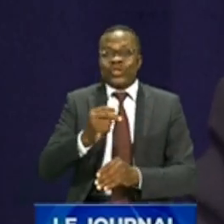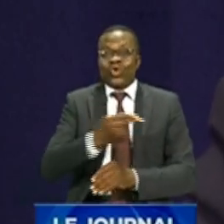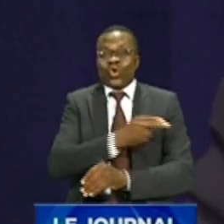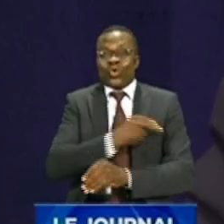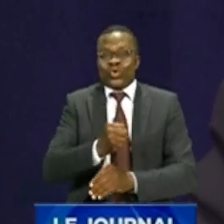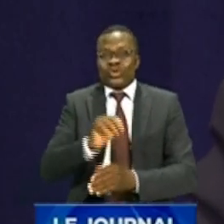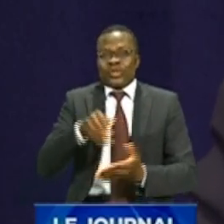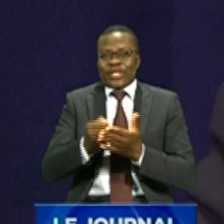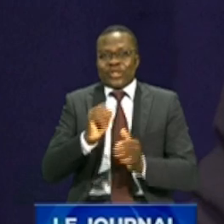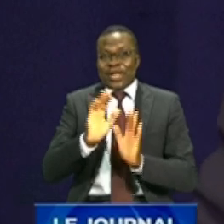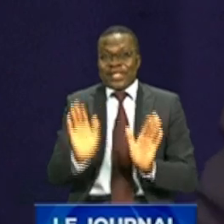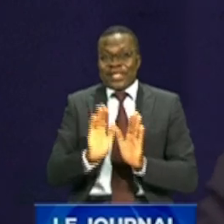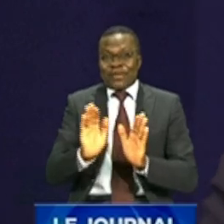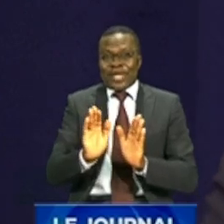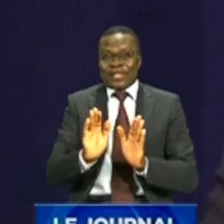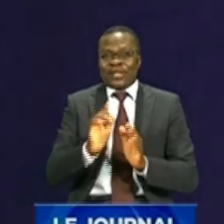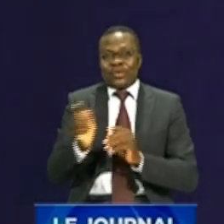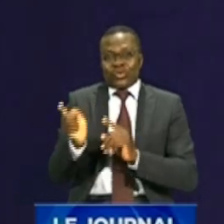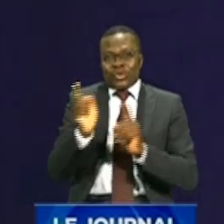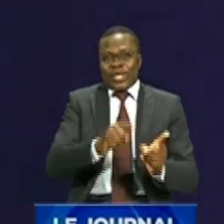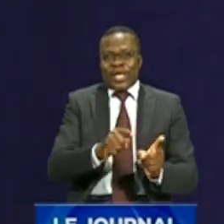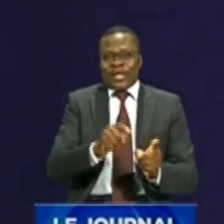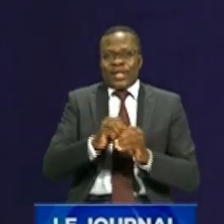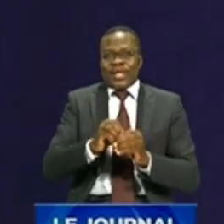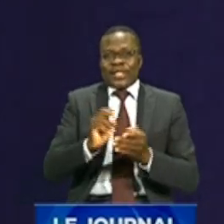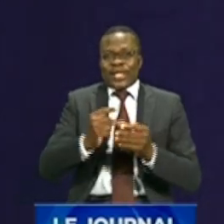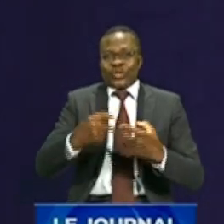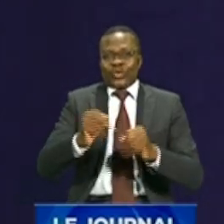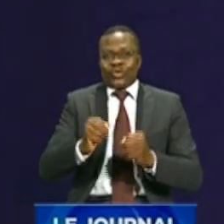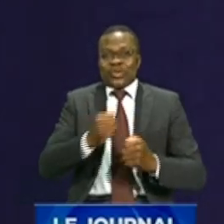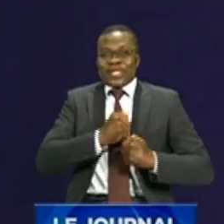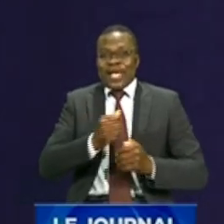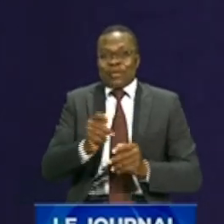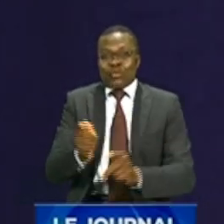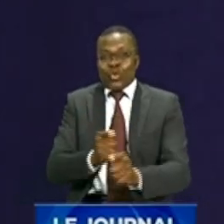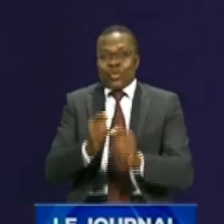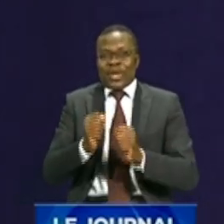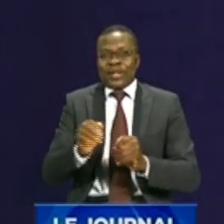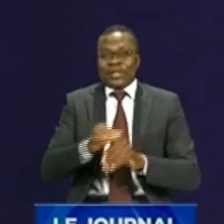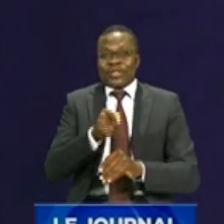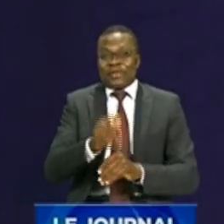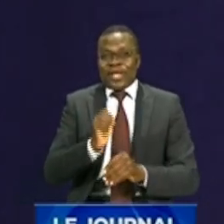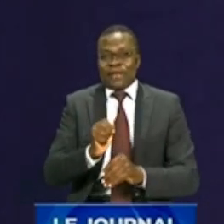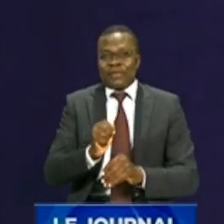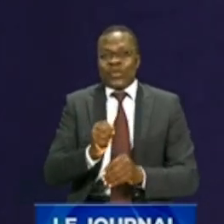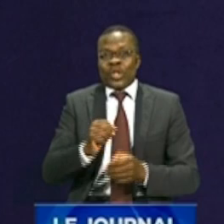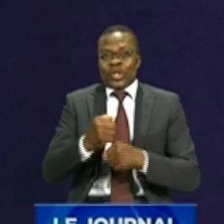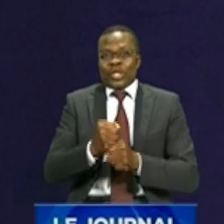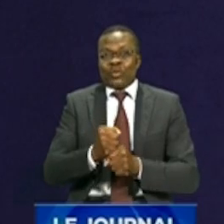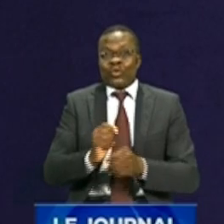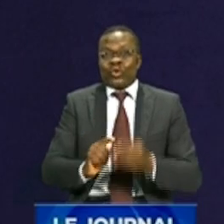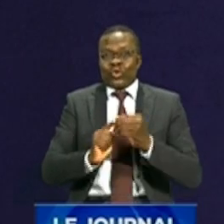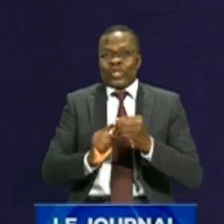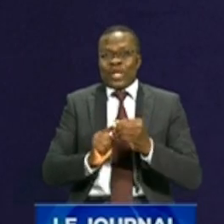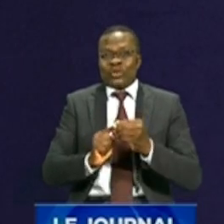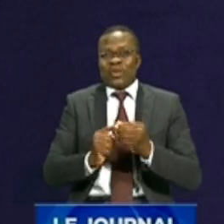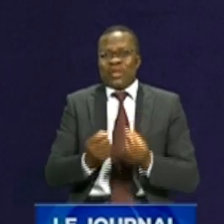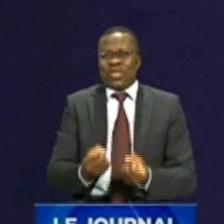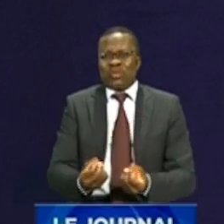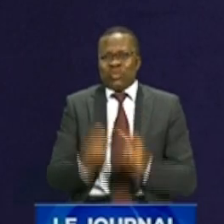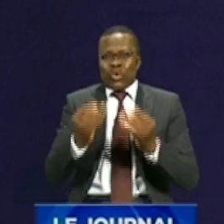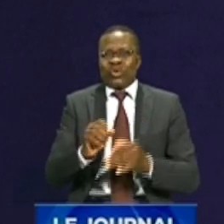son arrivée dimanche, il s'est rendu dans une usine d'armement en Pennsylvanie qui produit notamment des obus